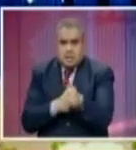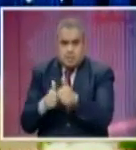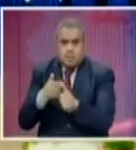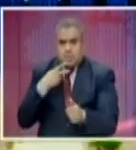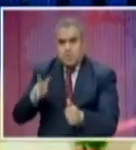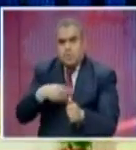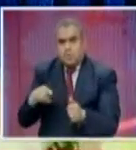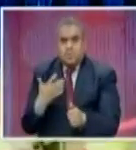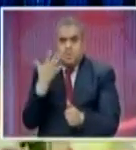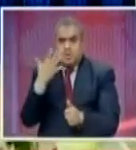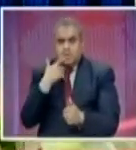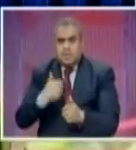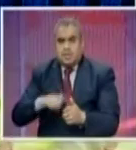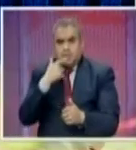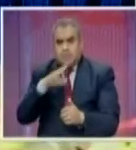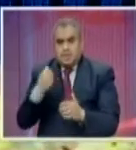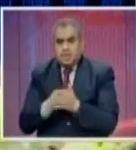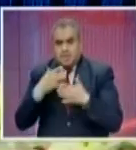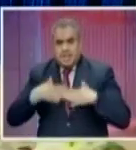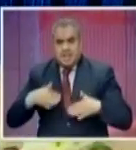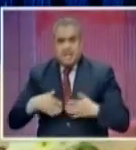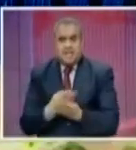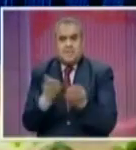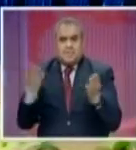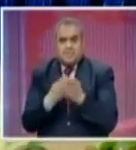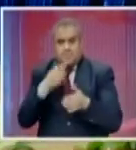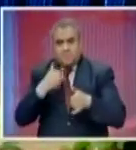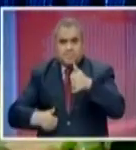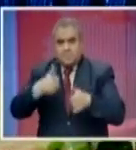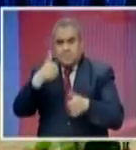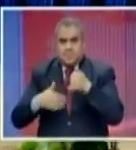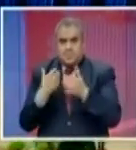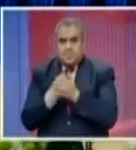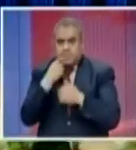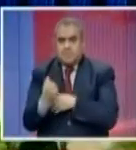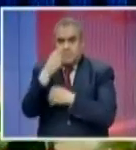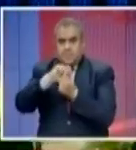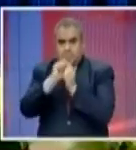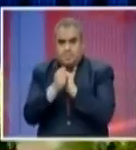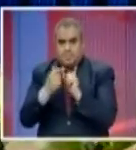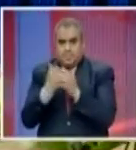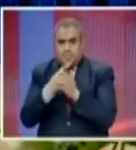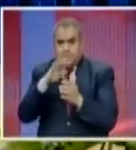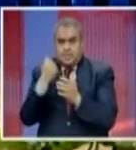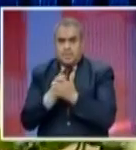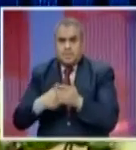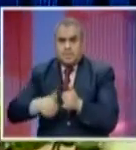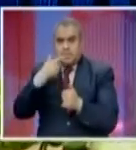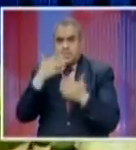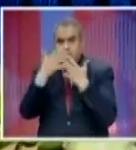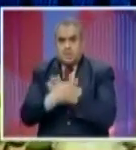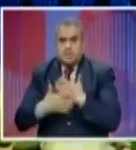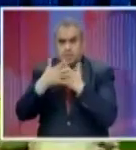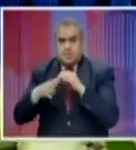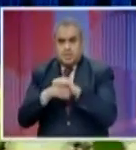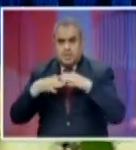خماسيه. بسبب عرض الأزياء اللي تم تقديمه في النسخة الأولى من قادرون باختلاف، استعانت به شركة من الشركات،